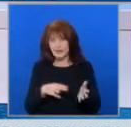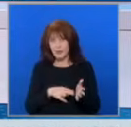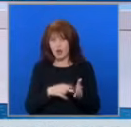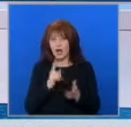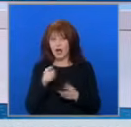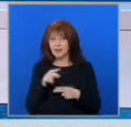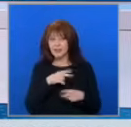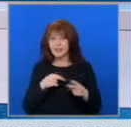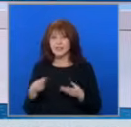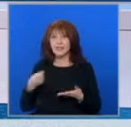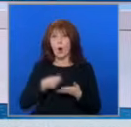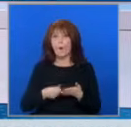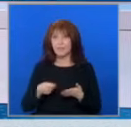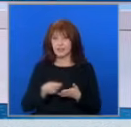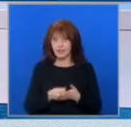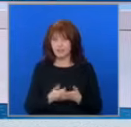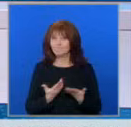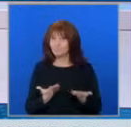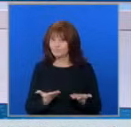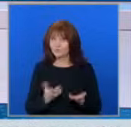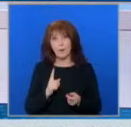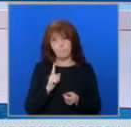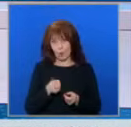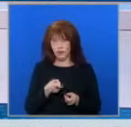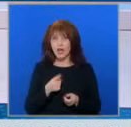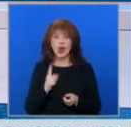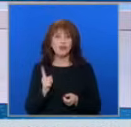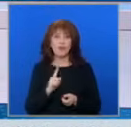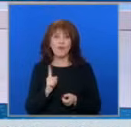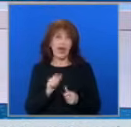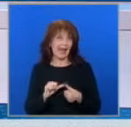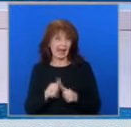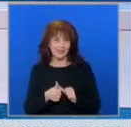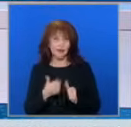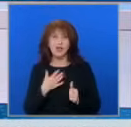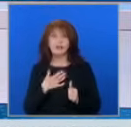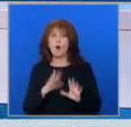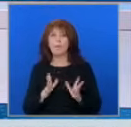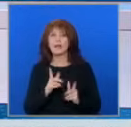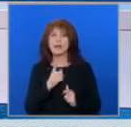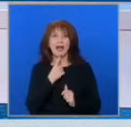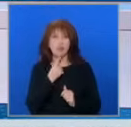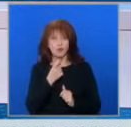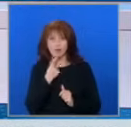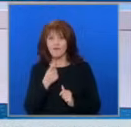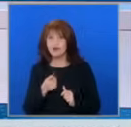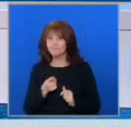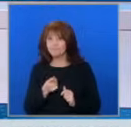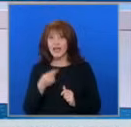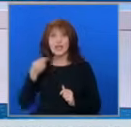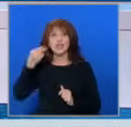обезщетение от енергодружествата? Оказва се, може, но съвсем не е лесно. Има си определени условия. Нещо